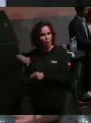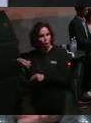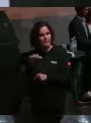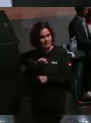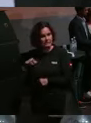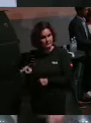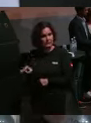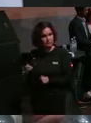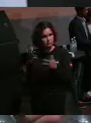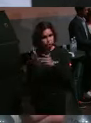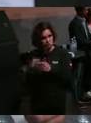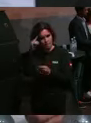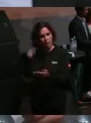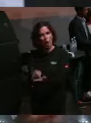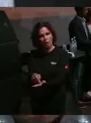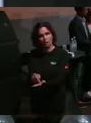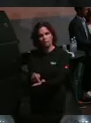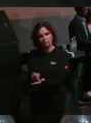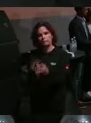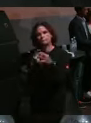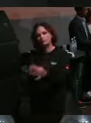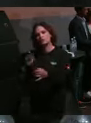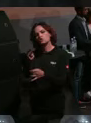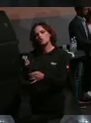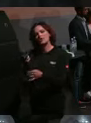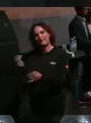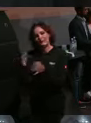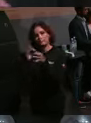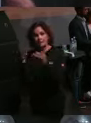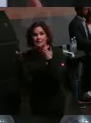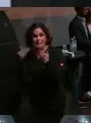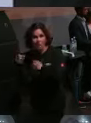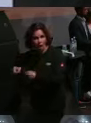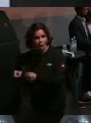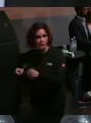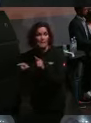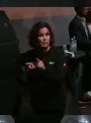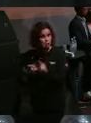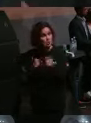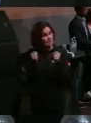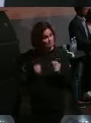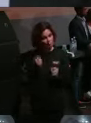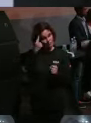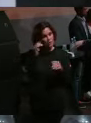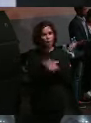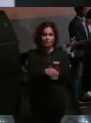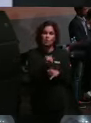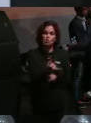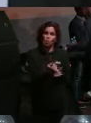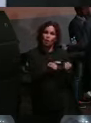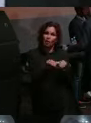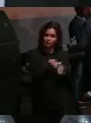gjennomføre målsetningen I 2030 på klima. Og da kommer vi ikke vekk ifra at det kraft som